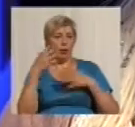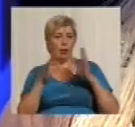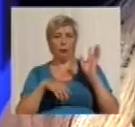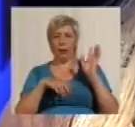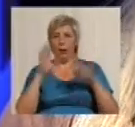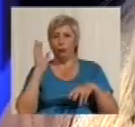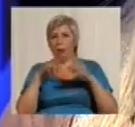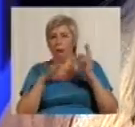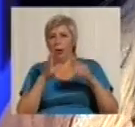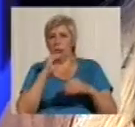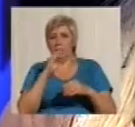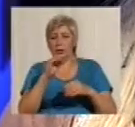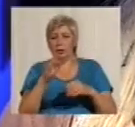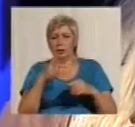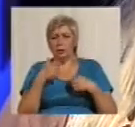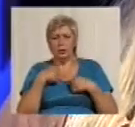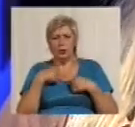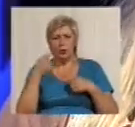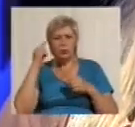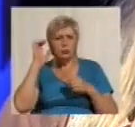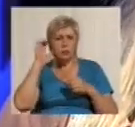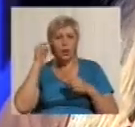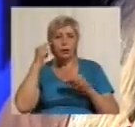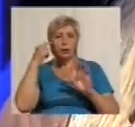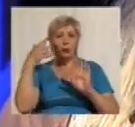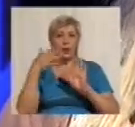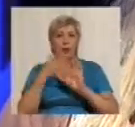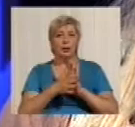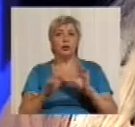о том, из речи которой я поняла, что